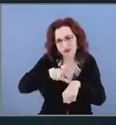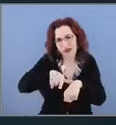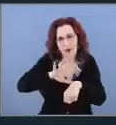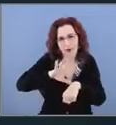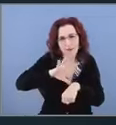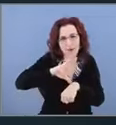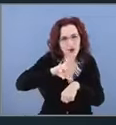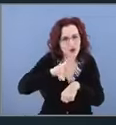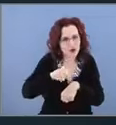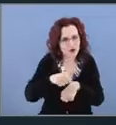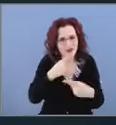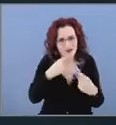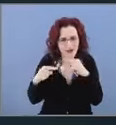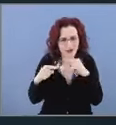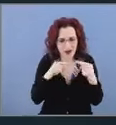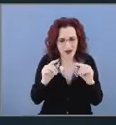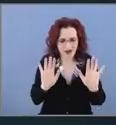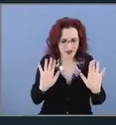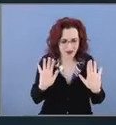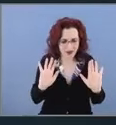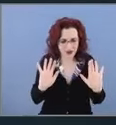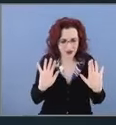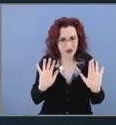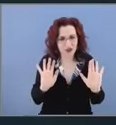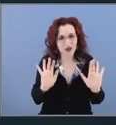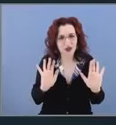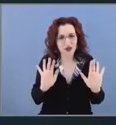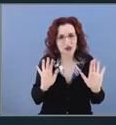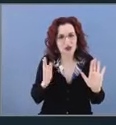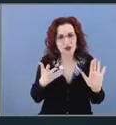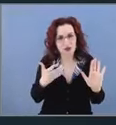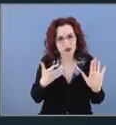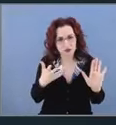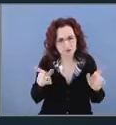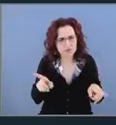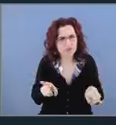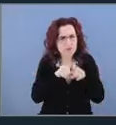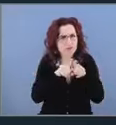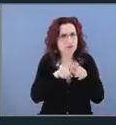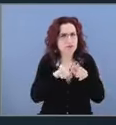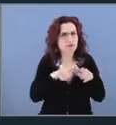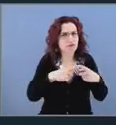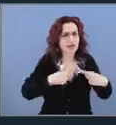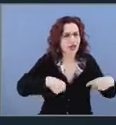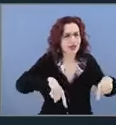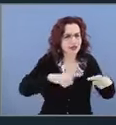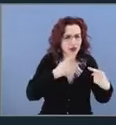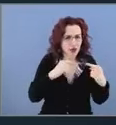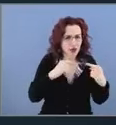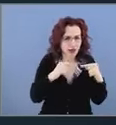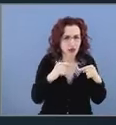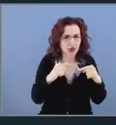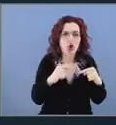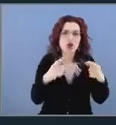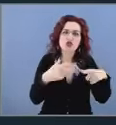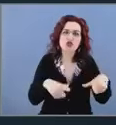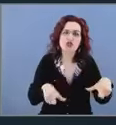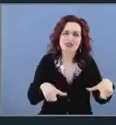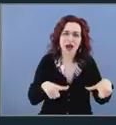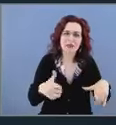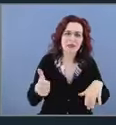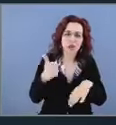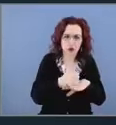dibattito. Ho partecipato a un tavolo analogo per Città Metropolitana e mi sono arricchito tantissimo